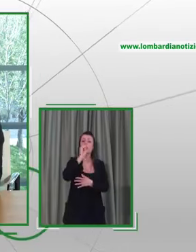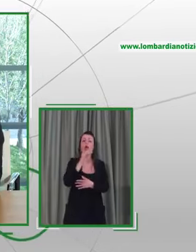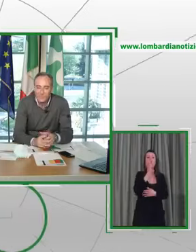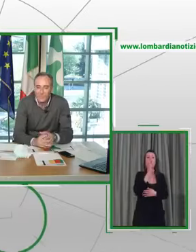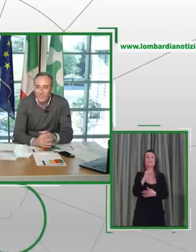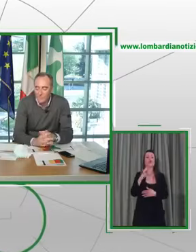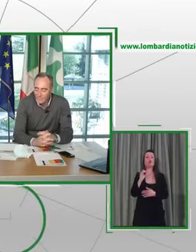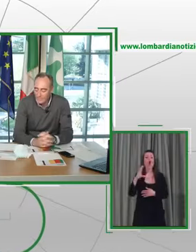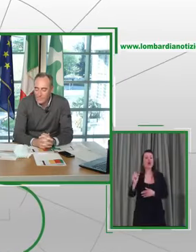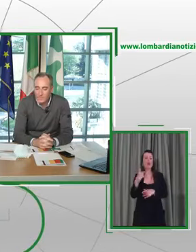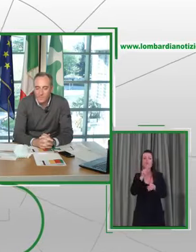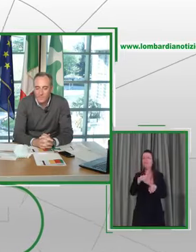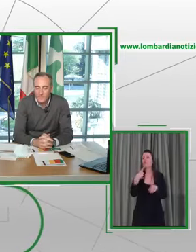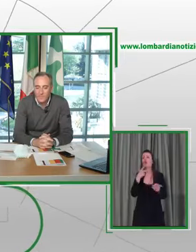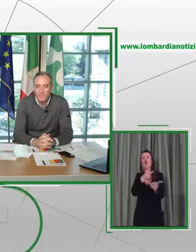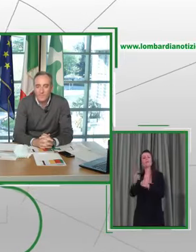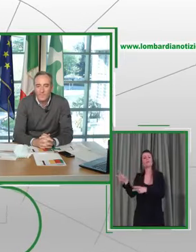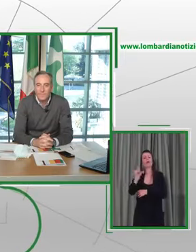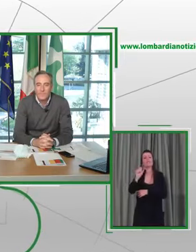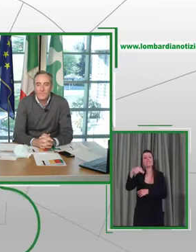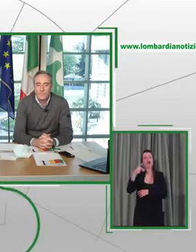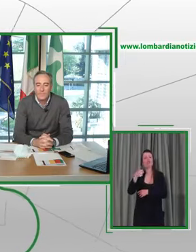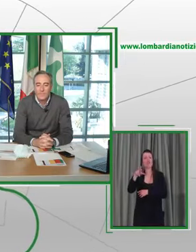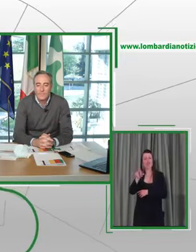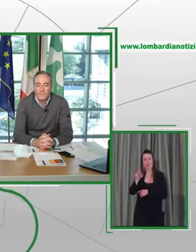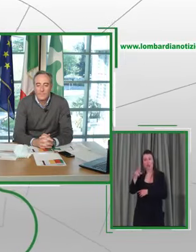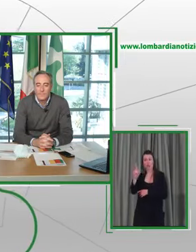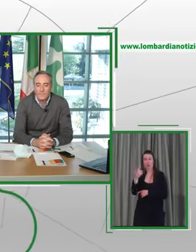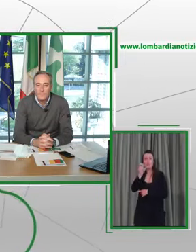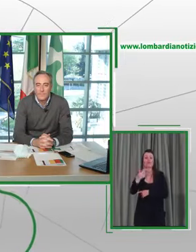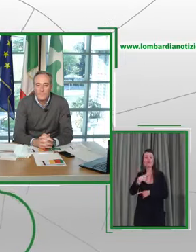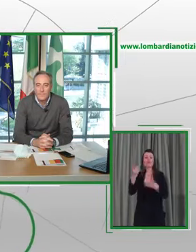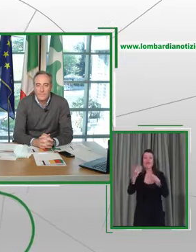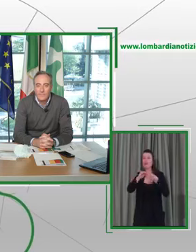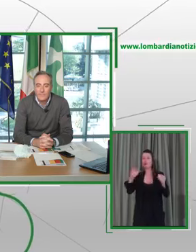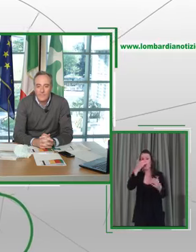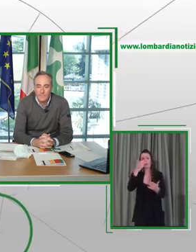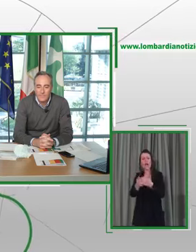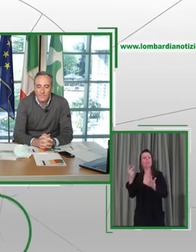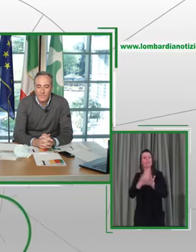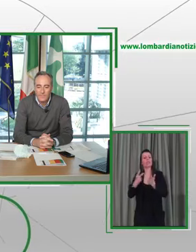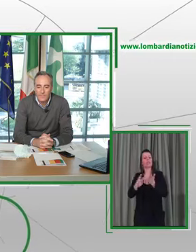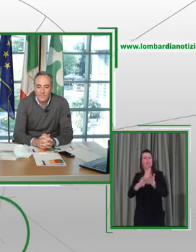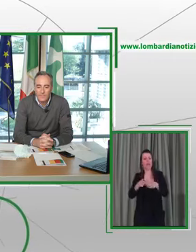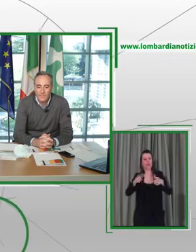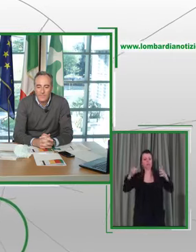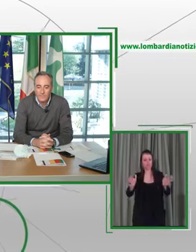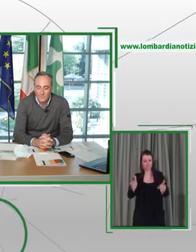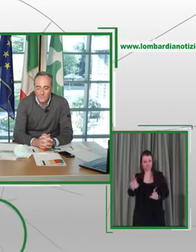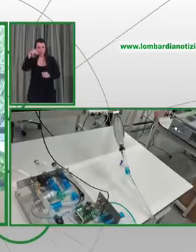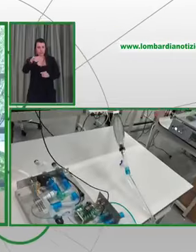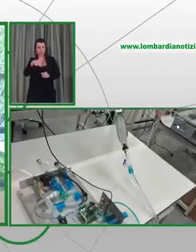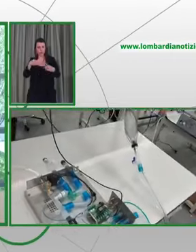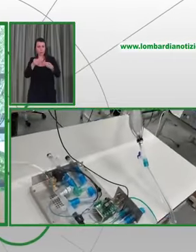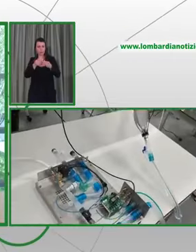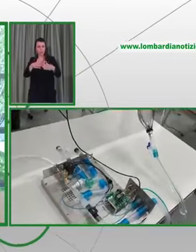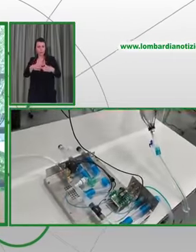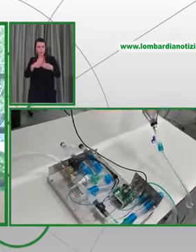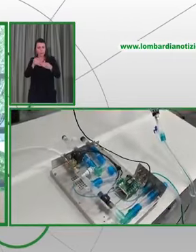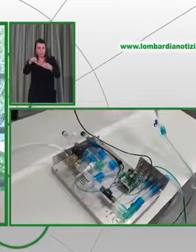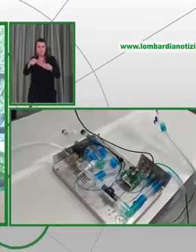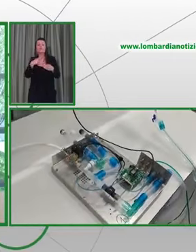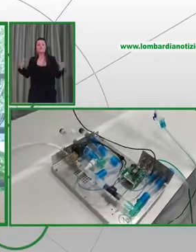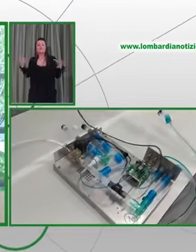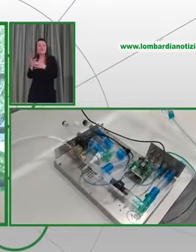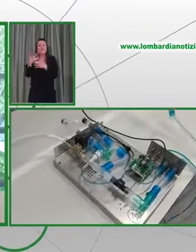dove ci sono delle apparecchiature adatte a questo test in questo gruppo sono impegnate diverse aziende la